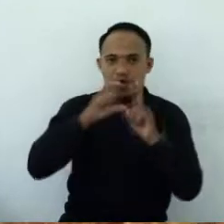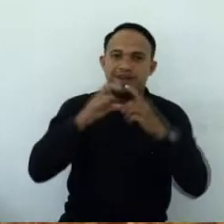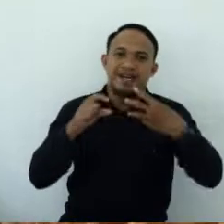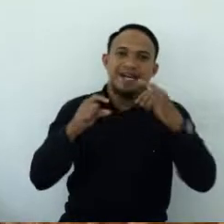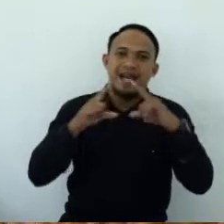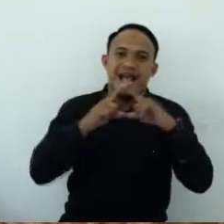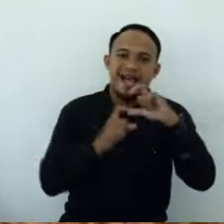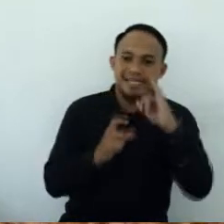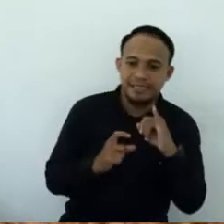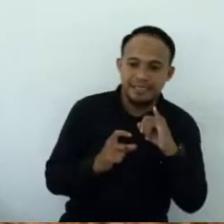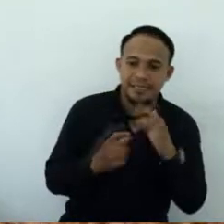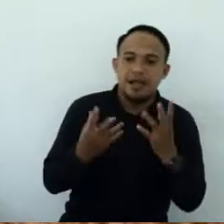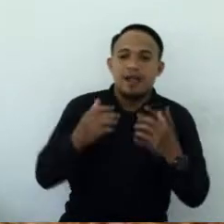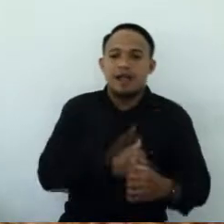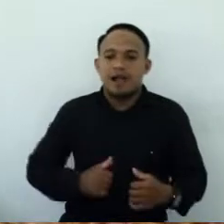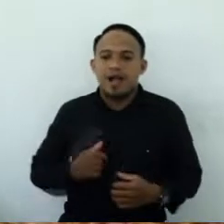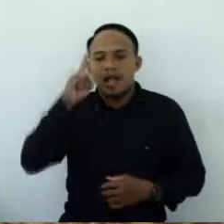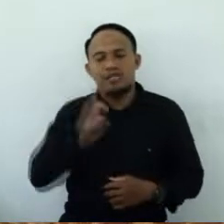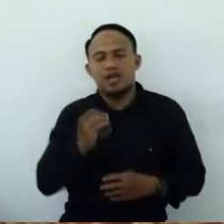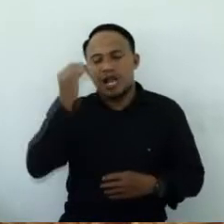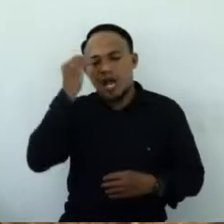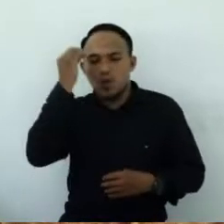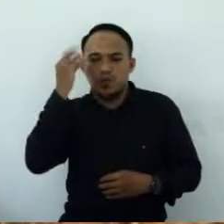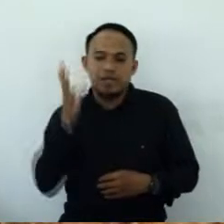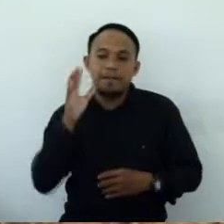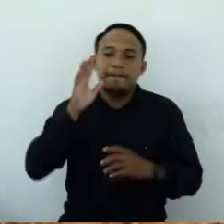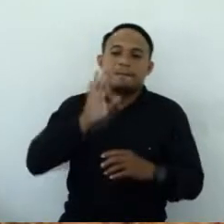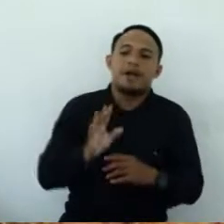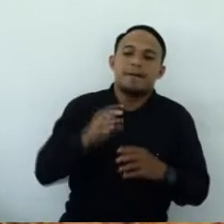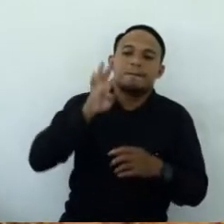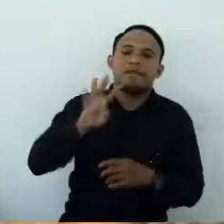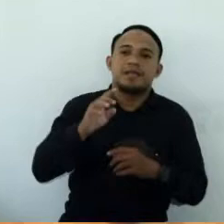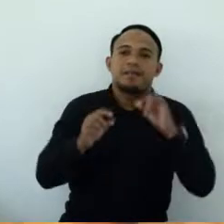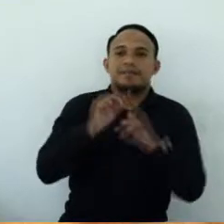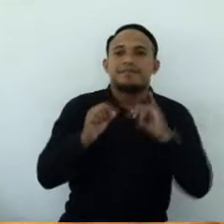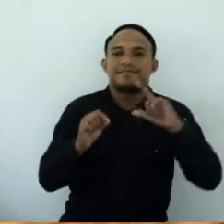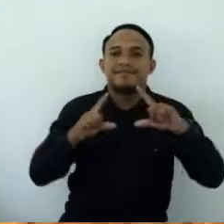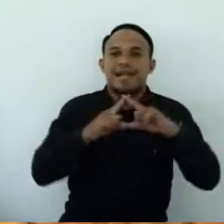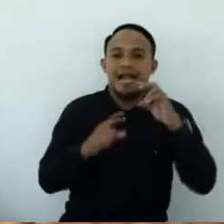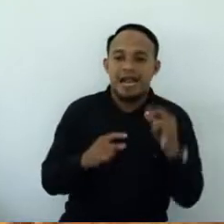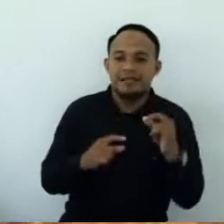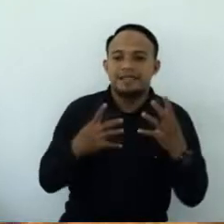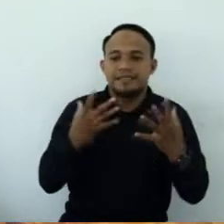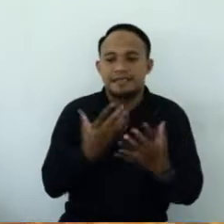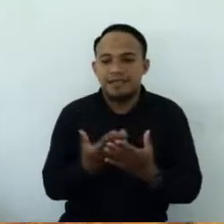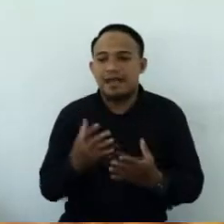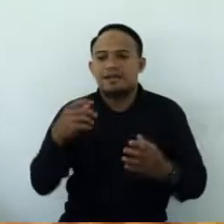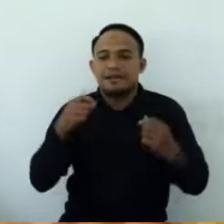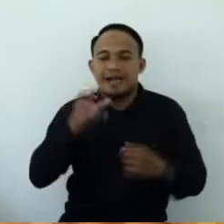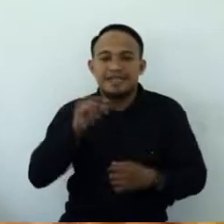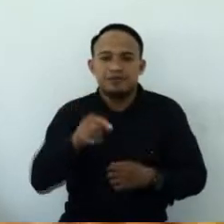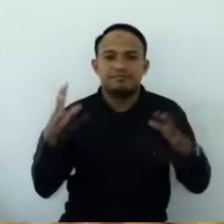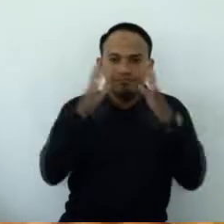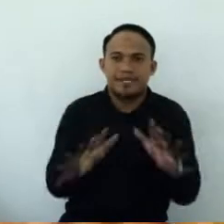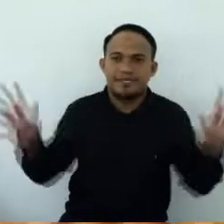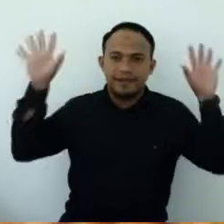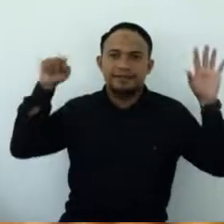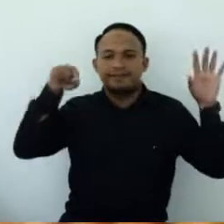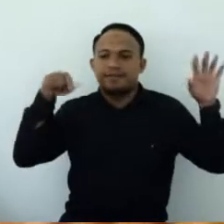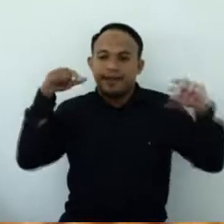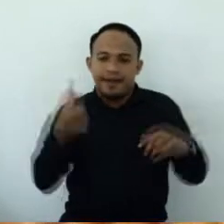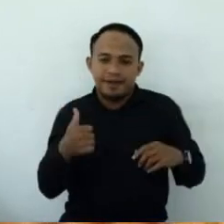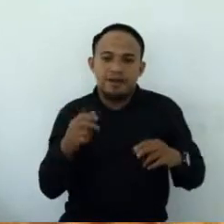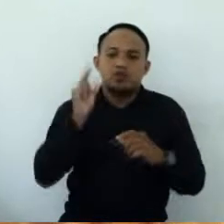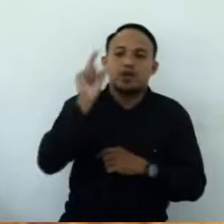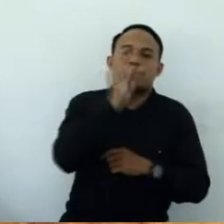yaitu Pancasila undang-undang dasar 1945 Bhineka Tunggal Ika